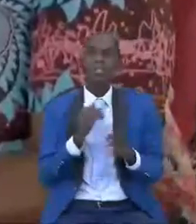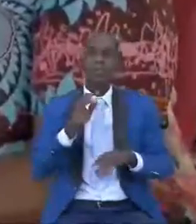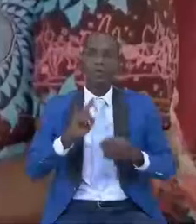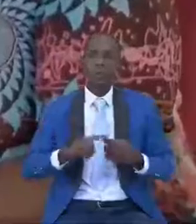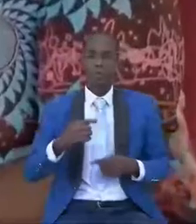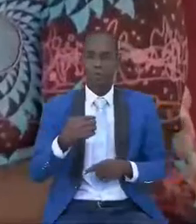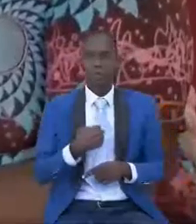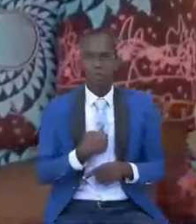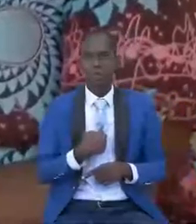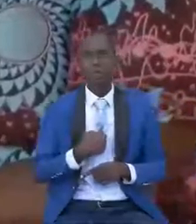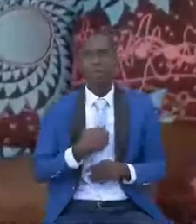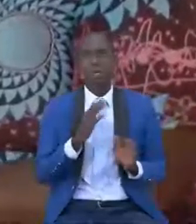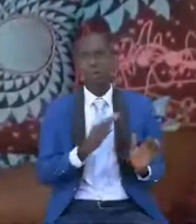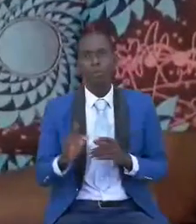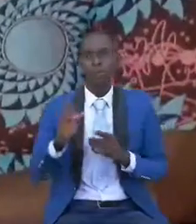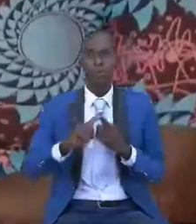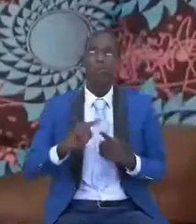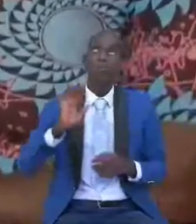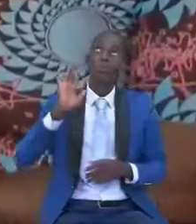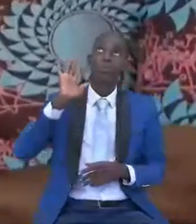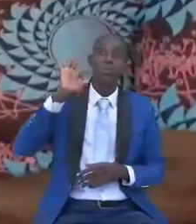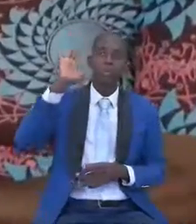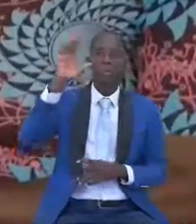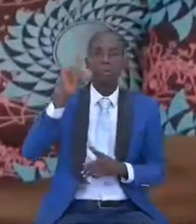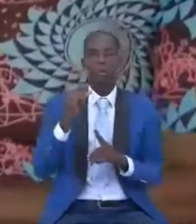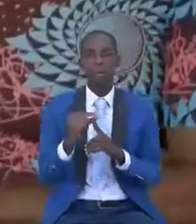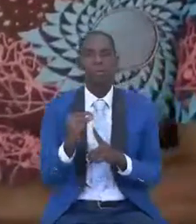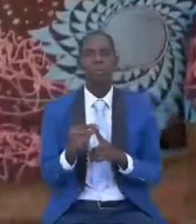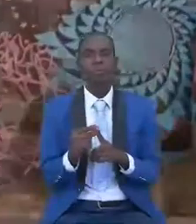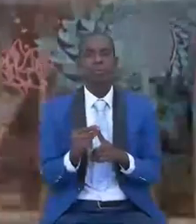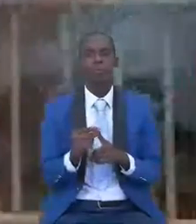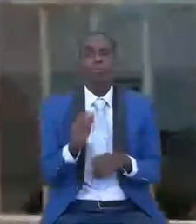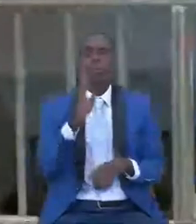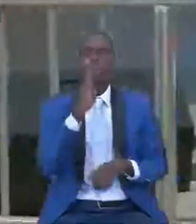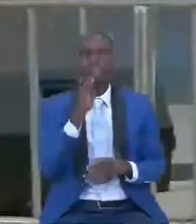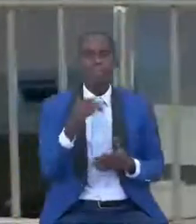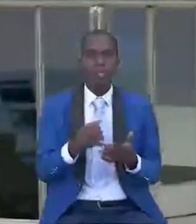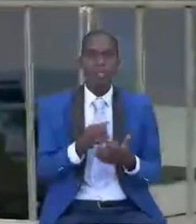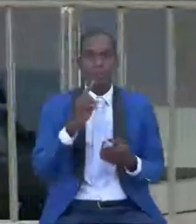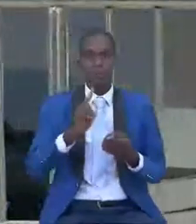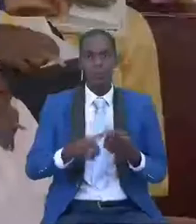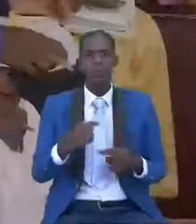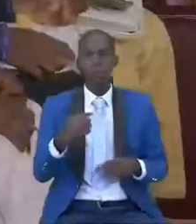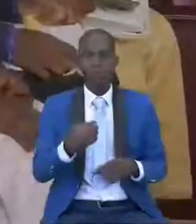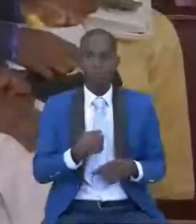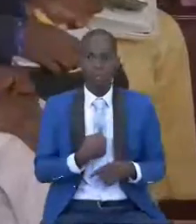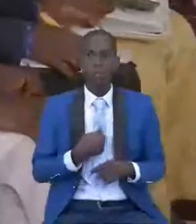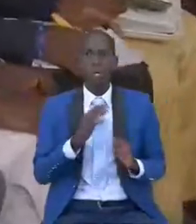fait selon ta parole. Répétez ça encore.